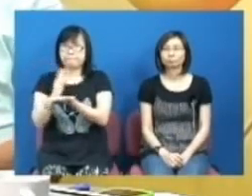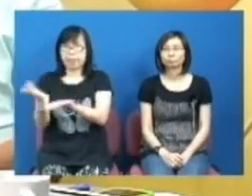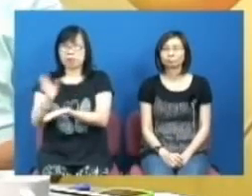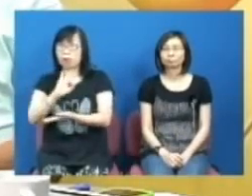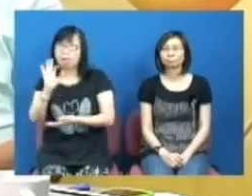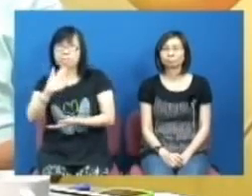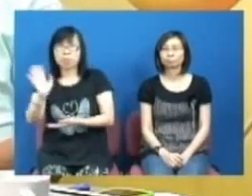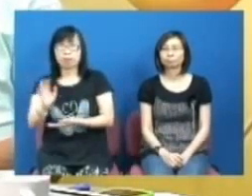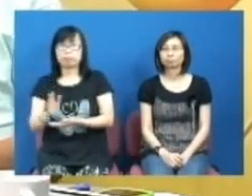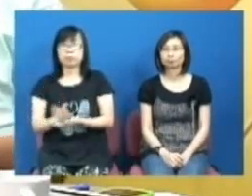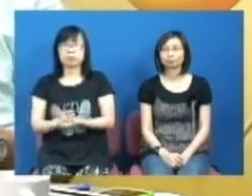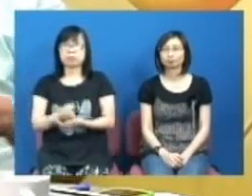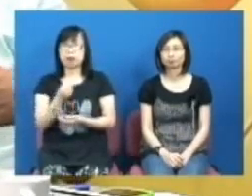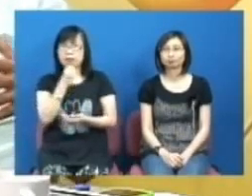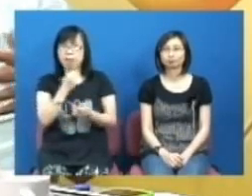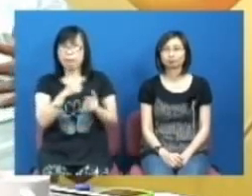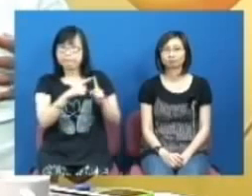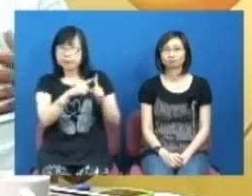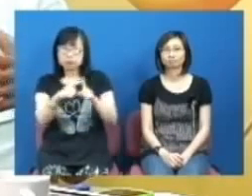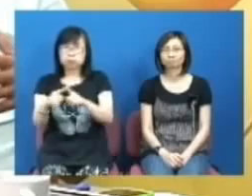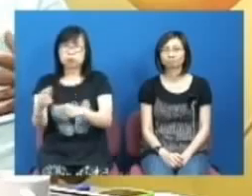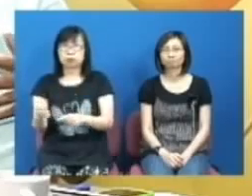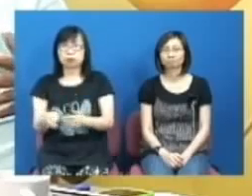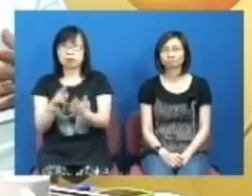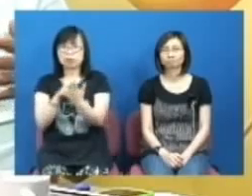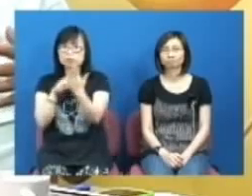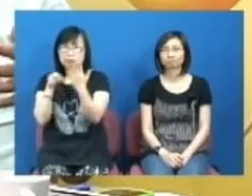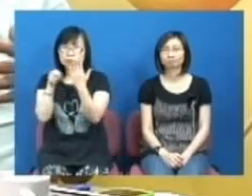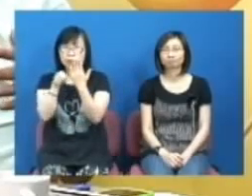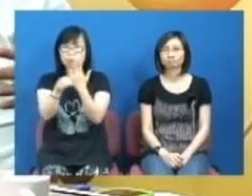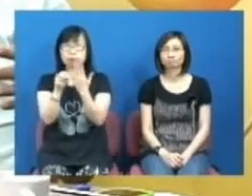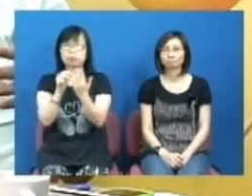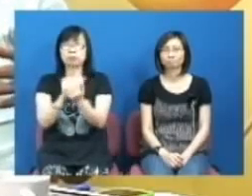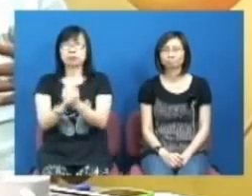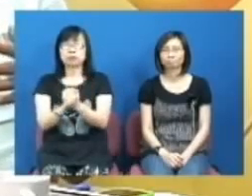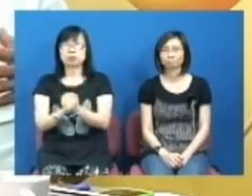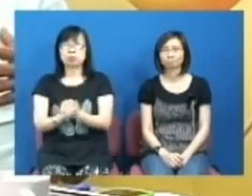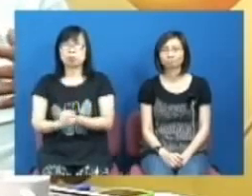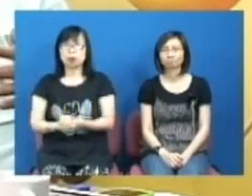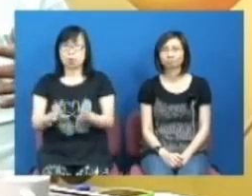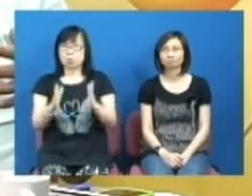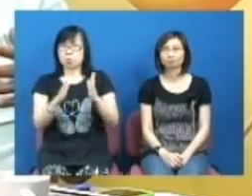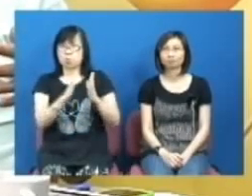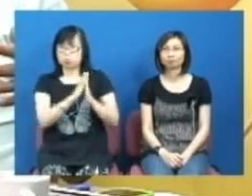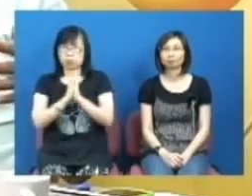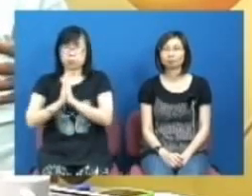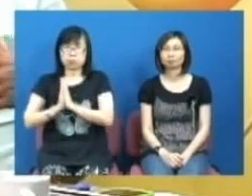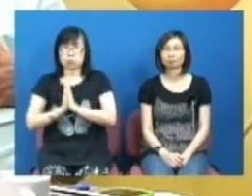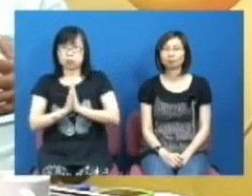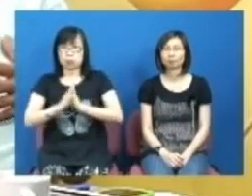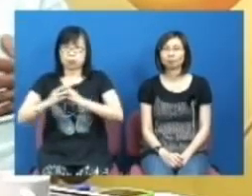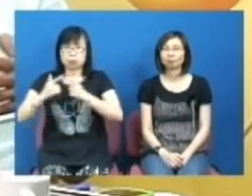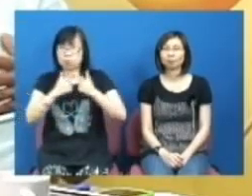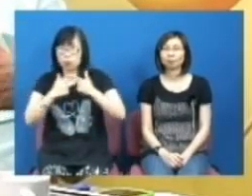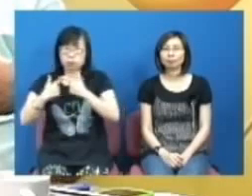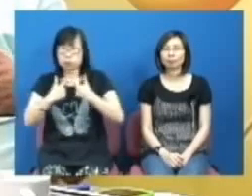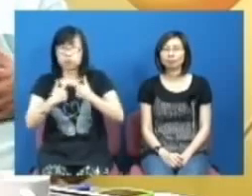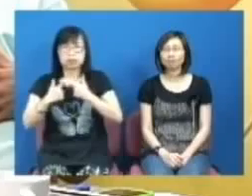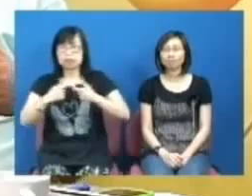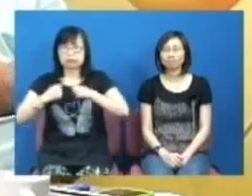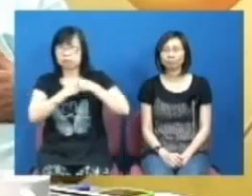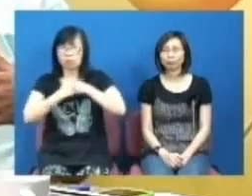過程裏邊咧，透過十幾廿年，即係十幾年嘅互相嘅對峙抗